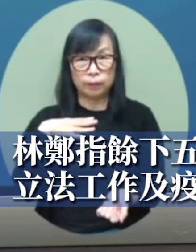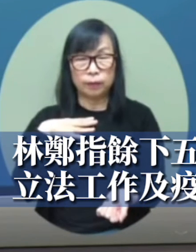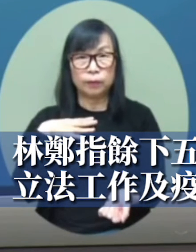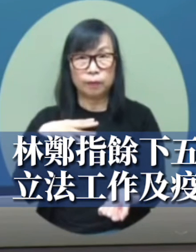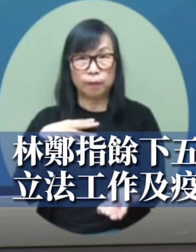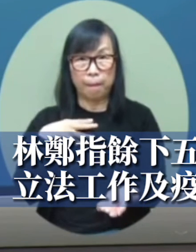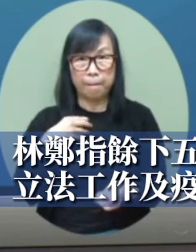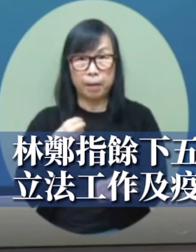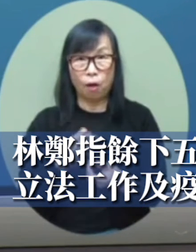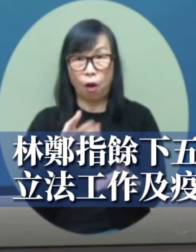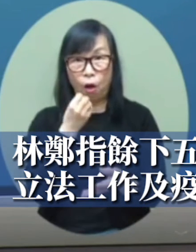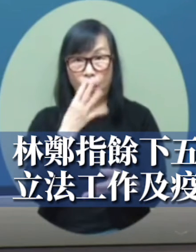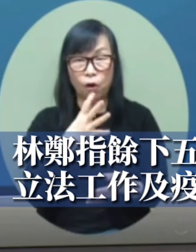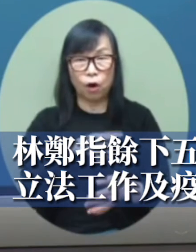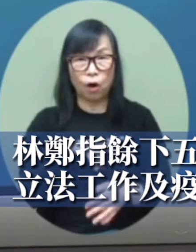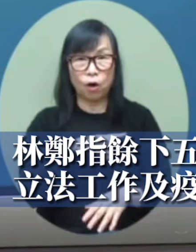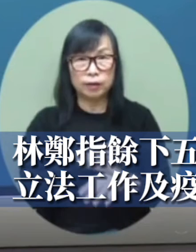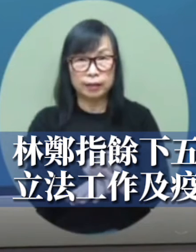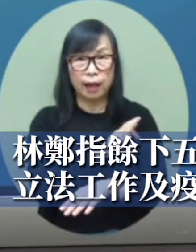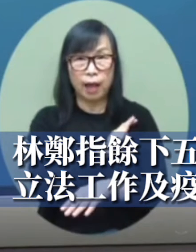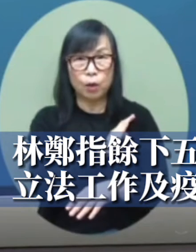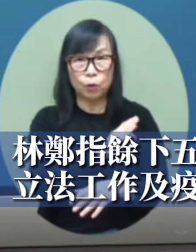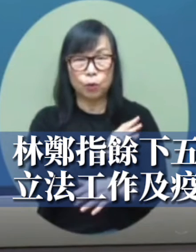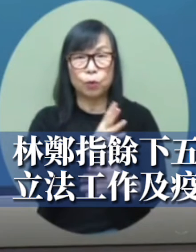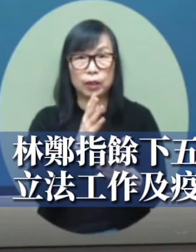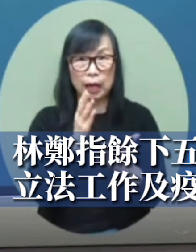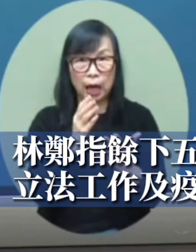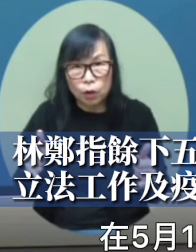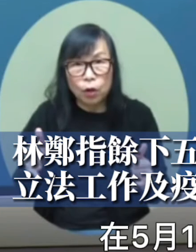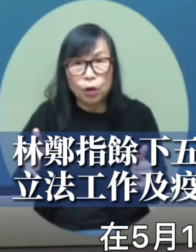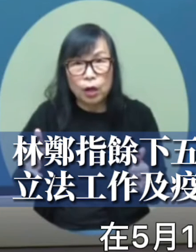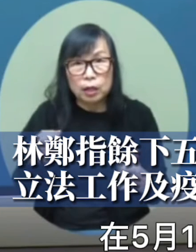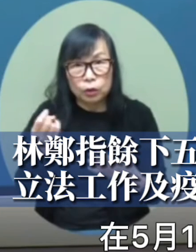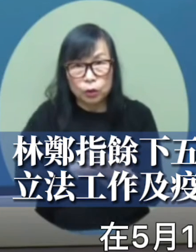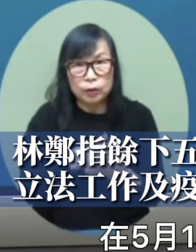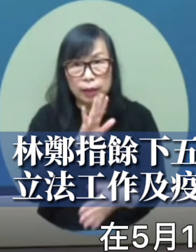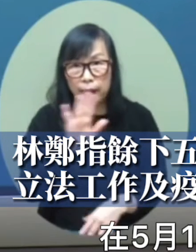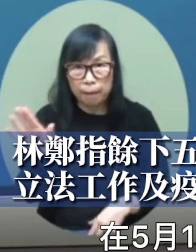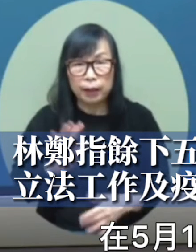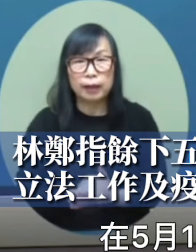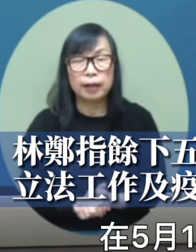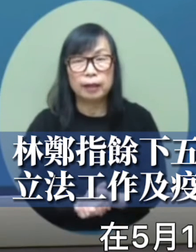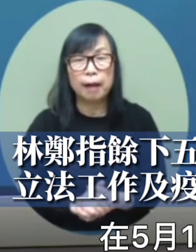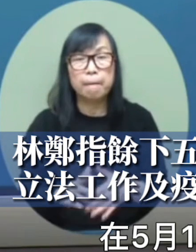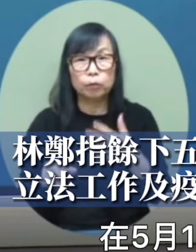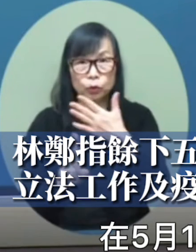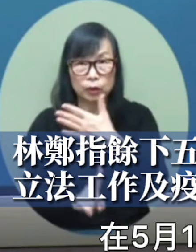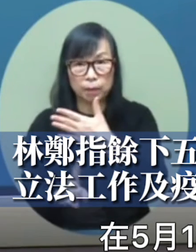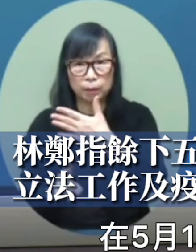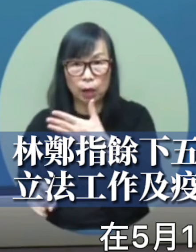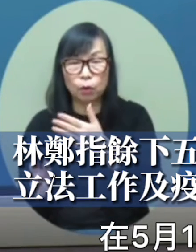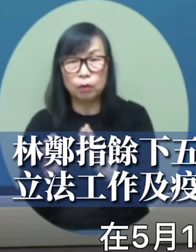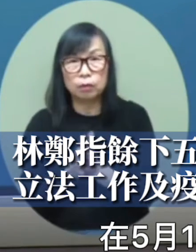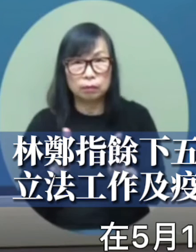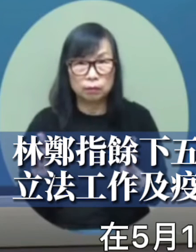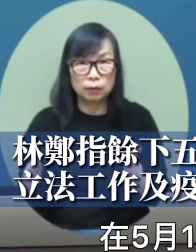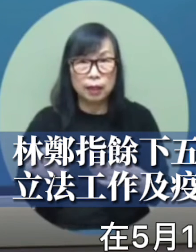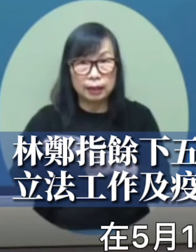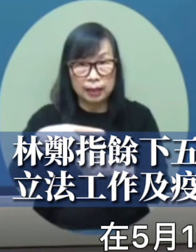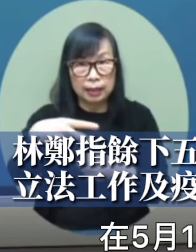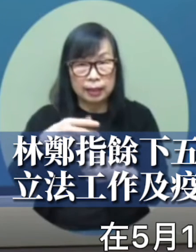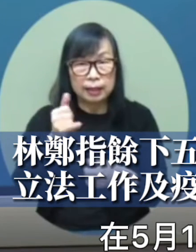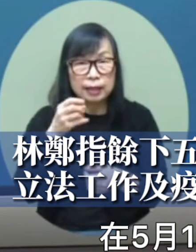讓香港社會能夠有秩序地復常。在5月19日第二階段的社交